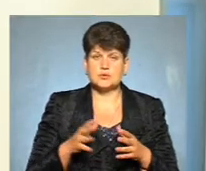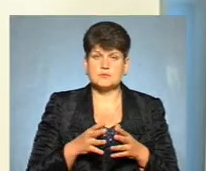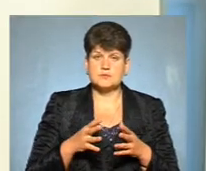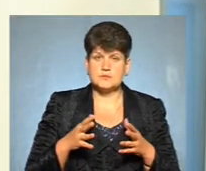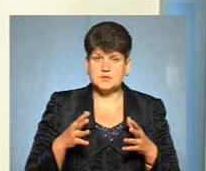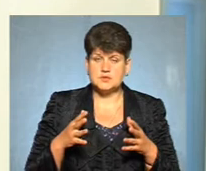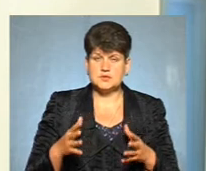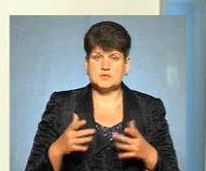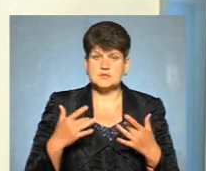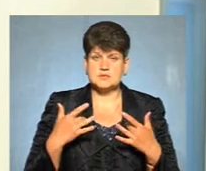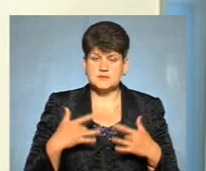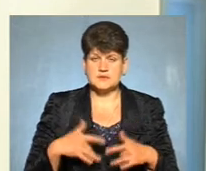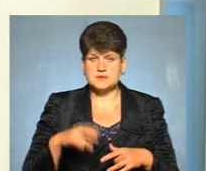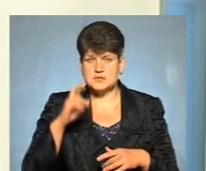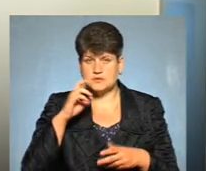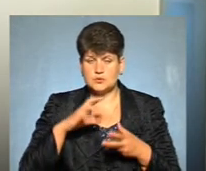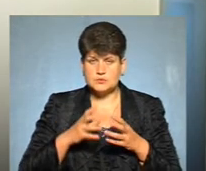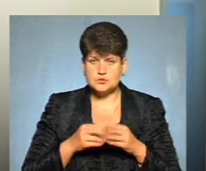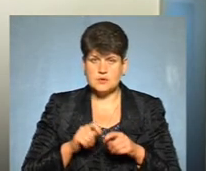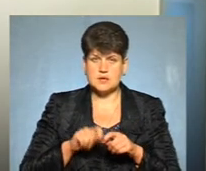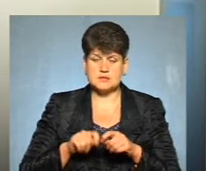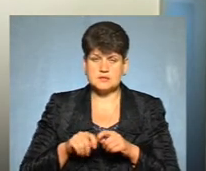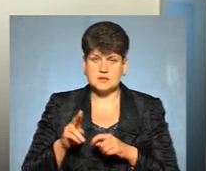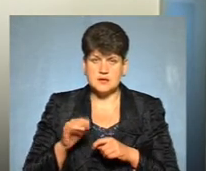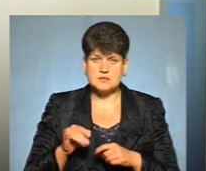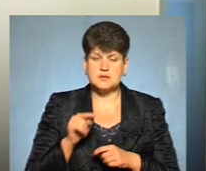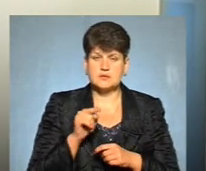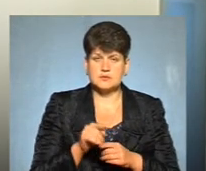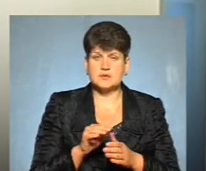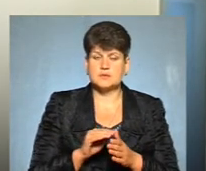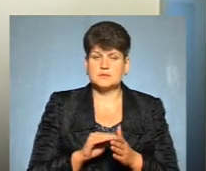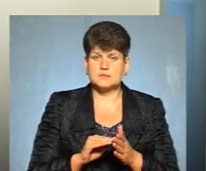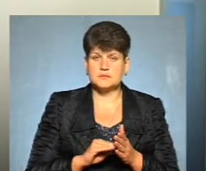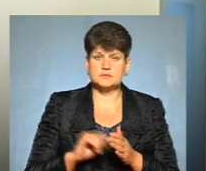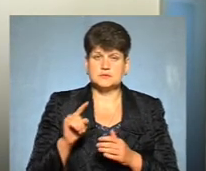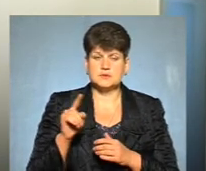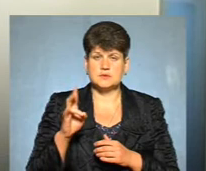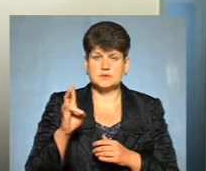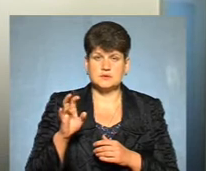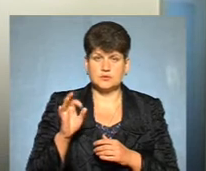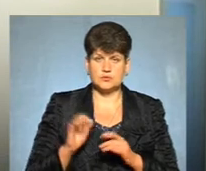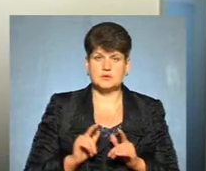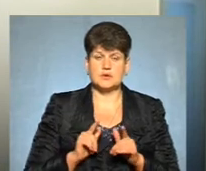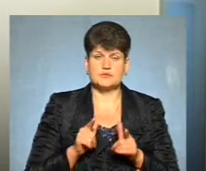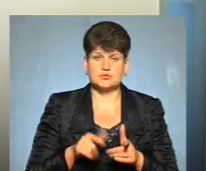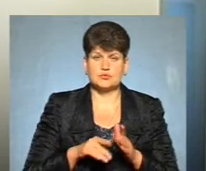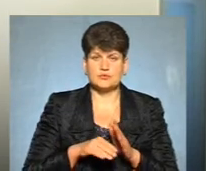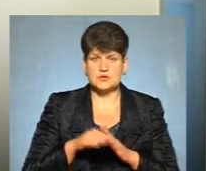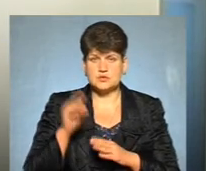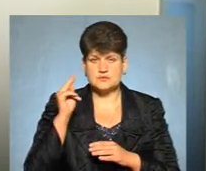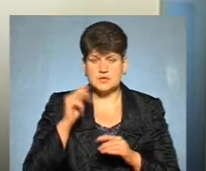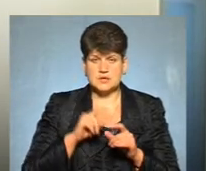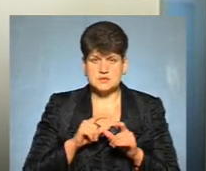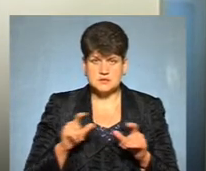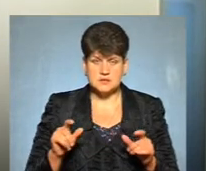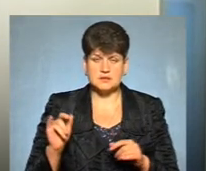все-таки звільнені від державної підсумкової атестації, вони складають зовнішнє незалежне оцінювання для вступу до вищого навчального закладу.